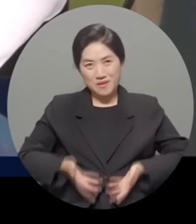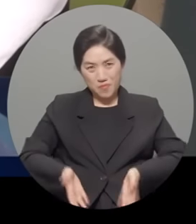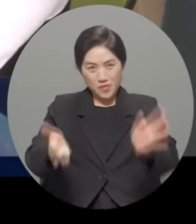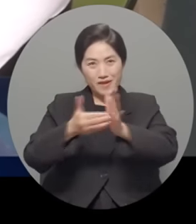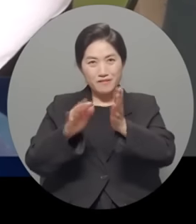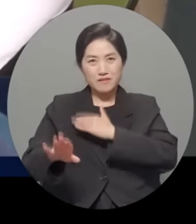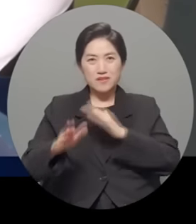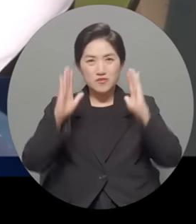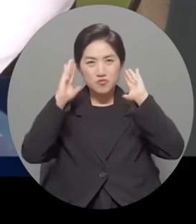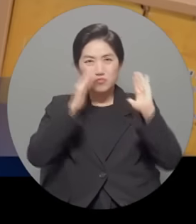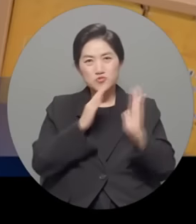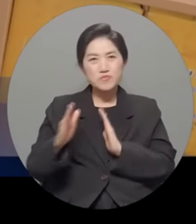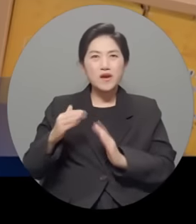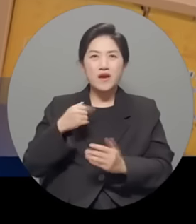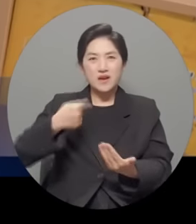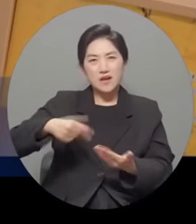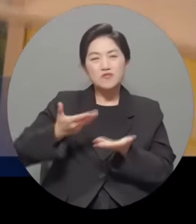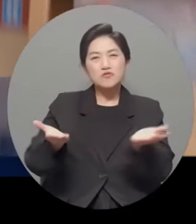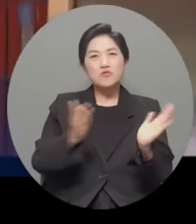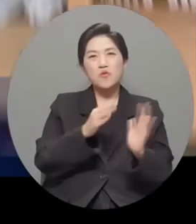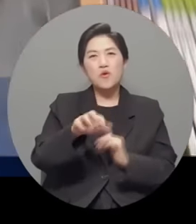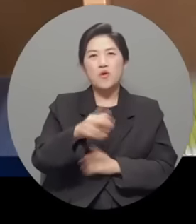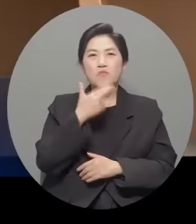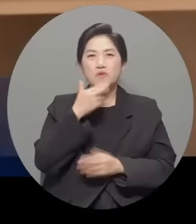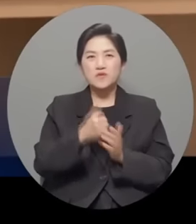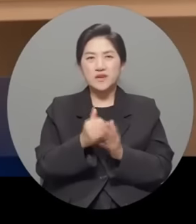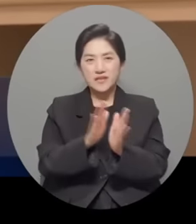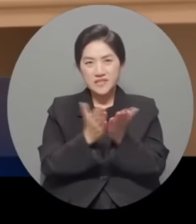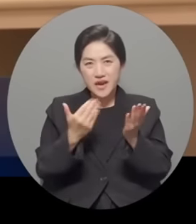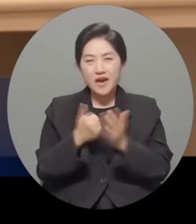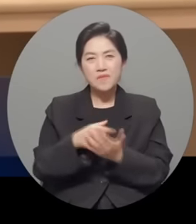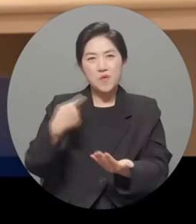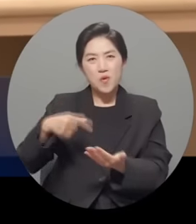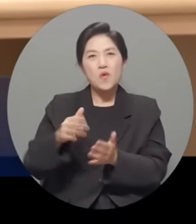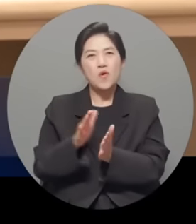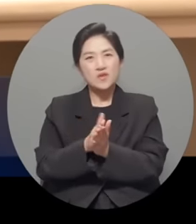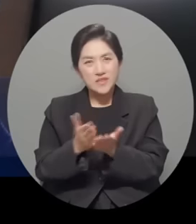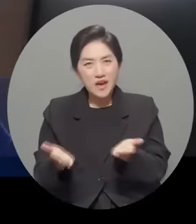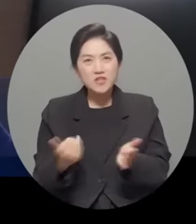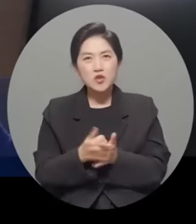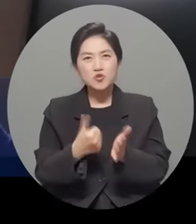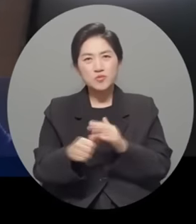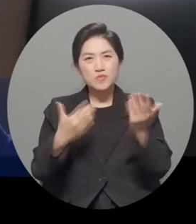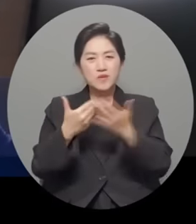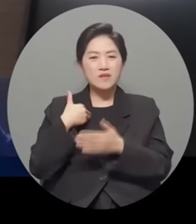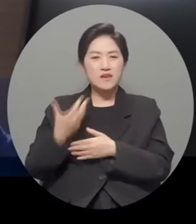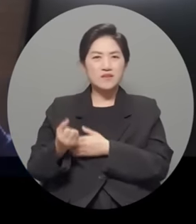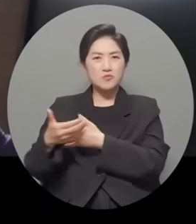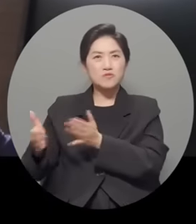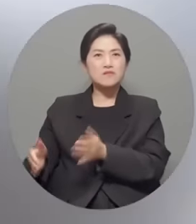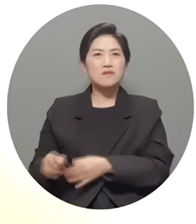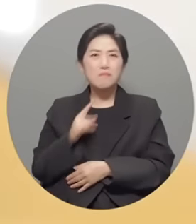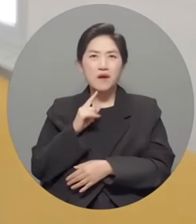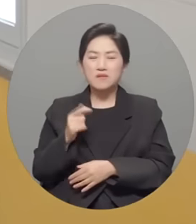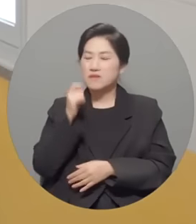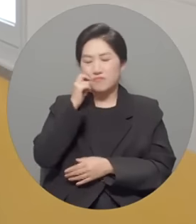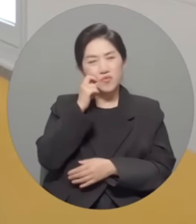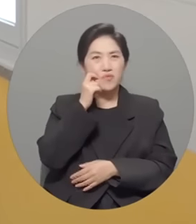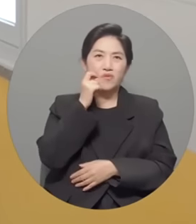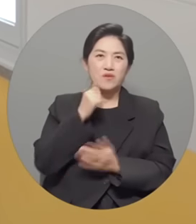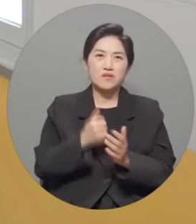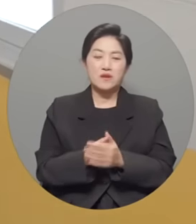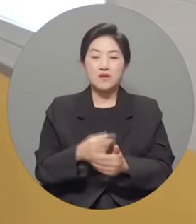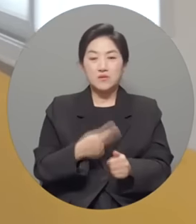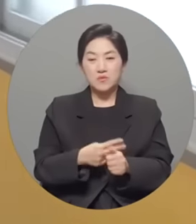공간이 없다는 게 가장 커요. 제가 쓰는 교과서, 지도서, 그리고 또 준비물 등이 다 교실에 있잖아요.